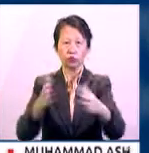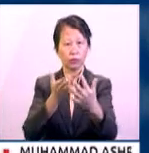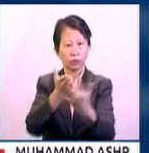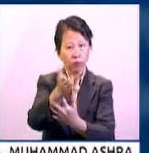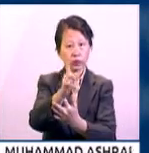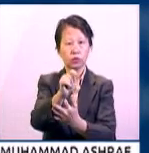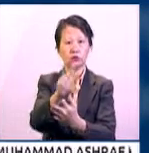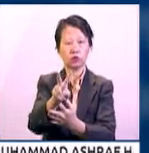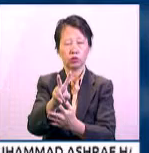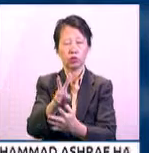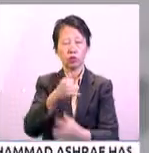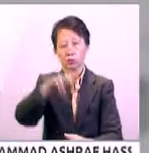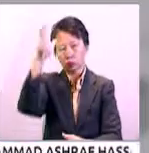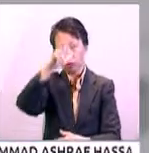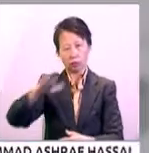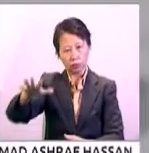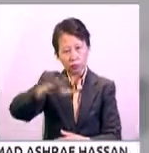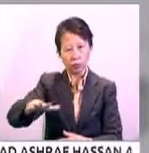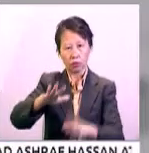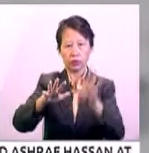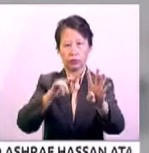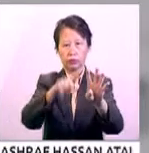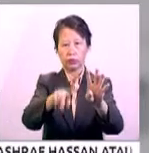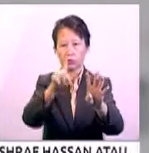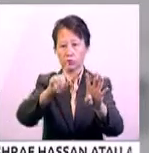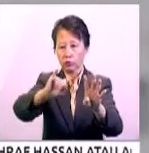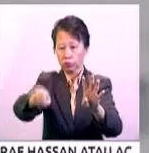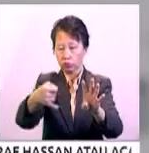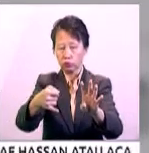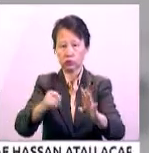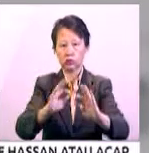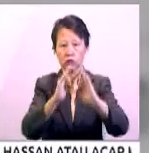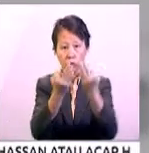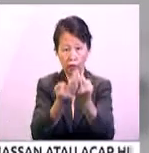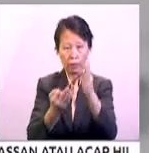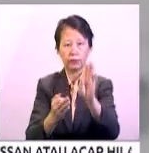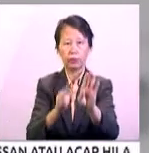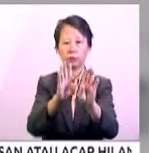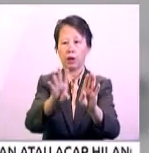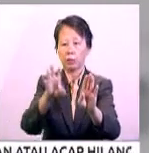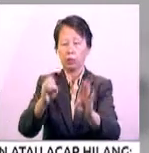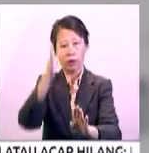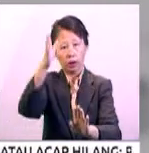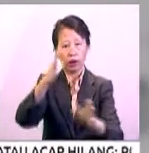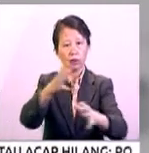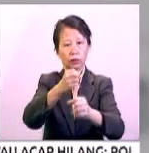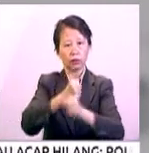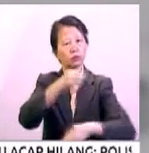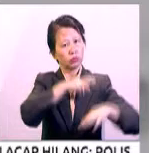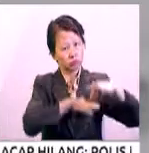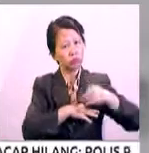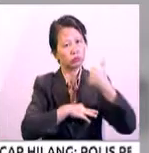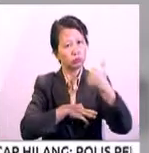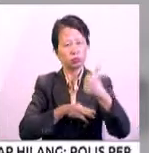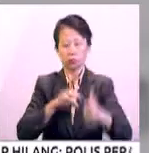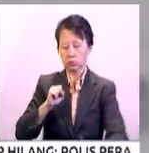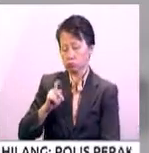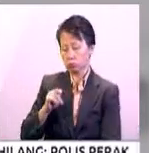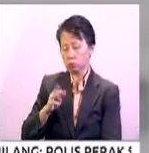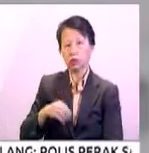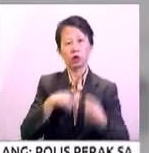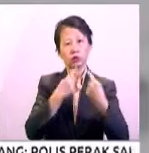media. Kerajaan menjangkakan 4.1 juta isi rumah B40 bakal memperoleh manfaat skim berkenaan